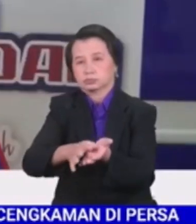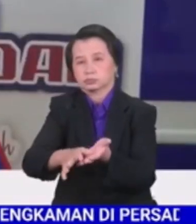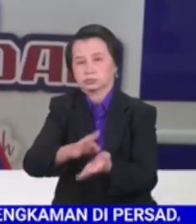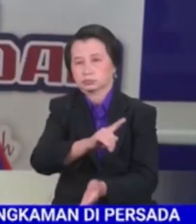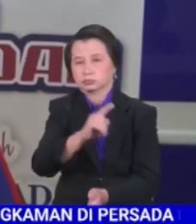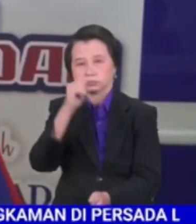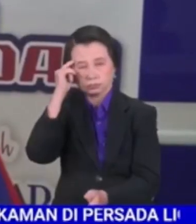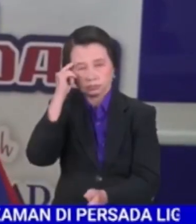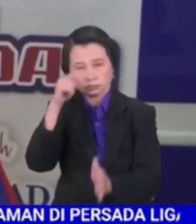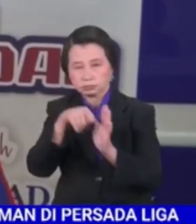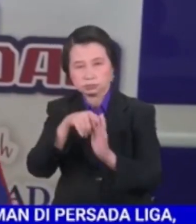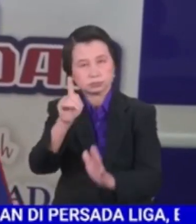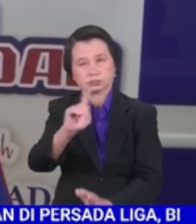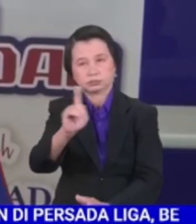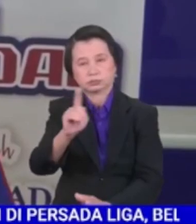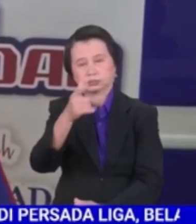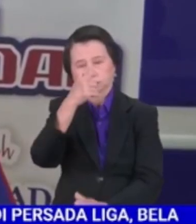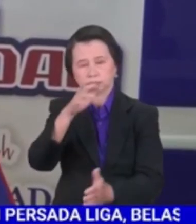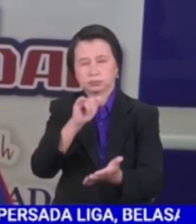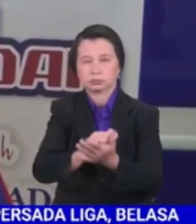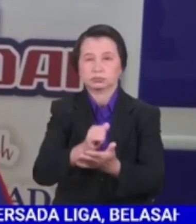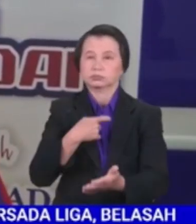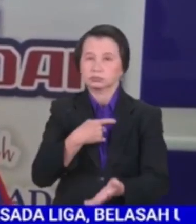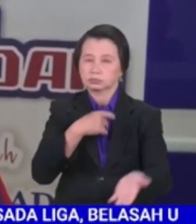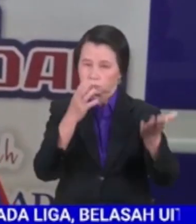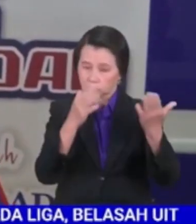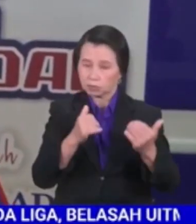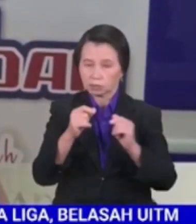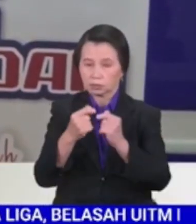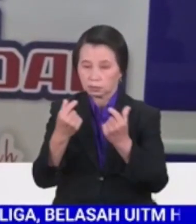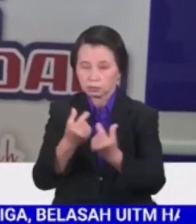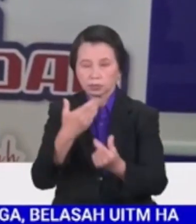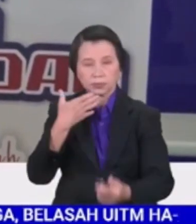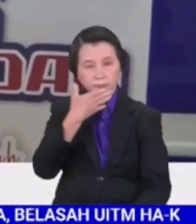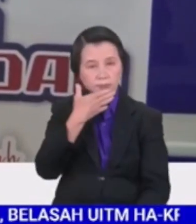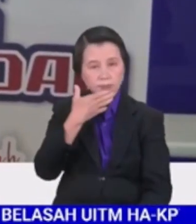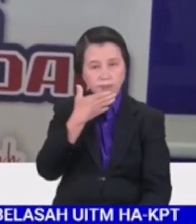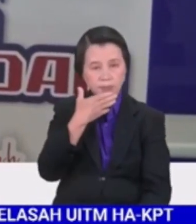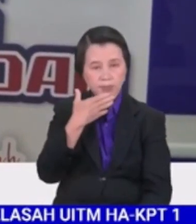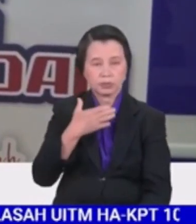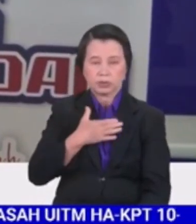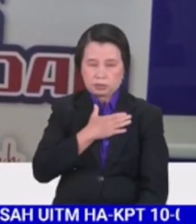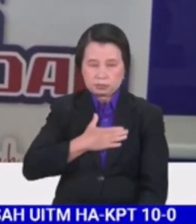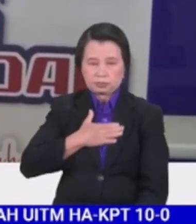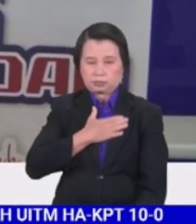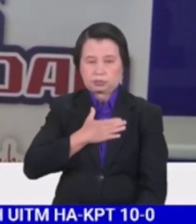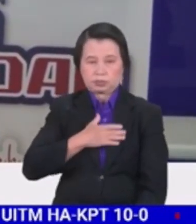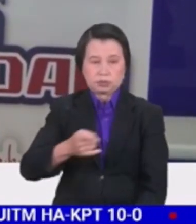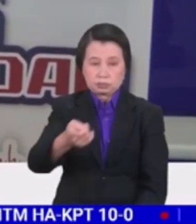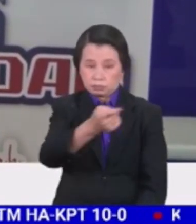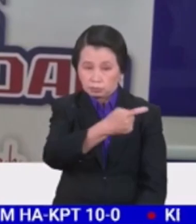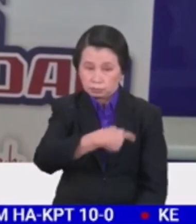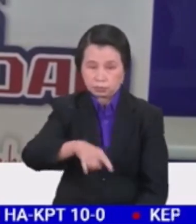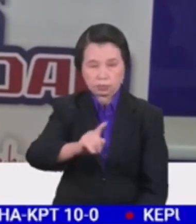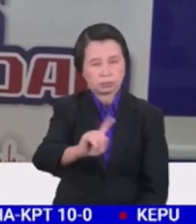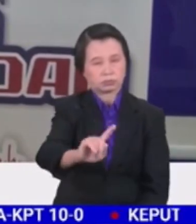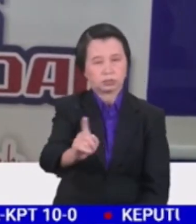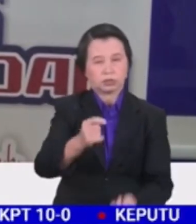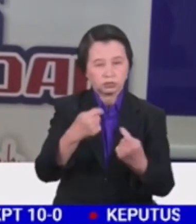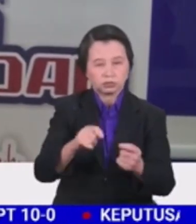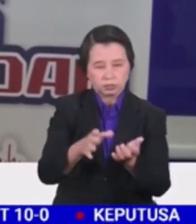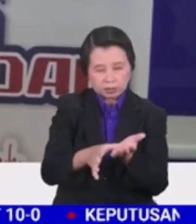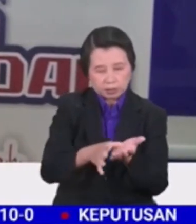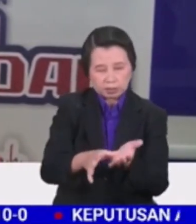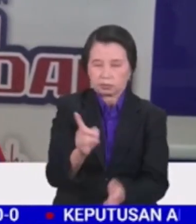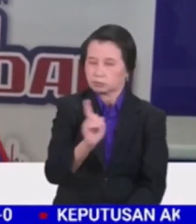sebab itu kita berharap khususnya Golongan muda supaya mereka ini jangan sekali-kali mencoba